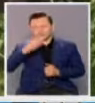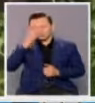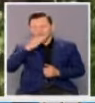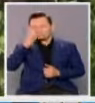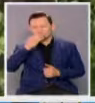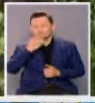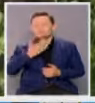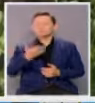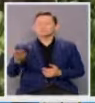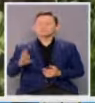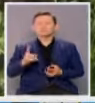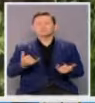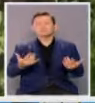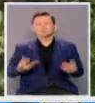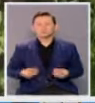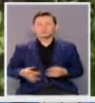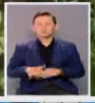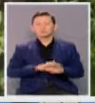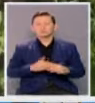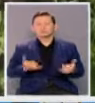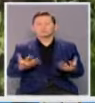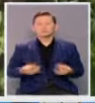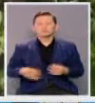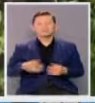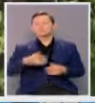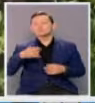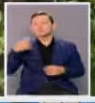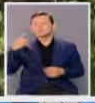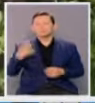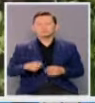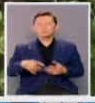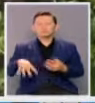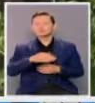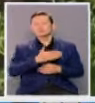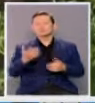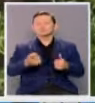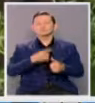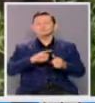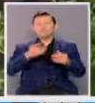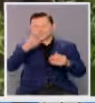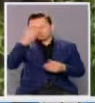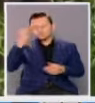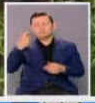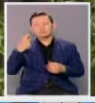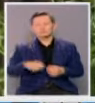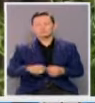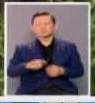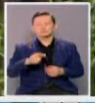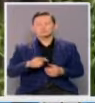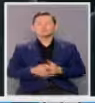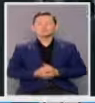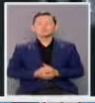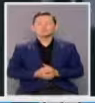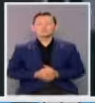рахмет сізге. Бұл өмірде біз енді ешқашанда сіздің атыңызды өшірмейміз, ұят